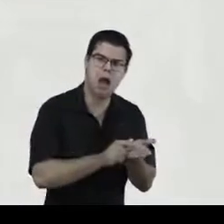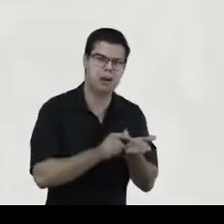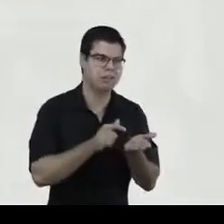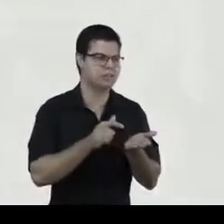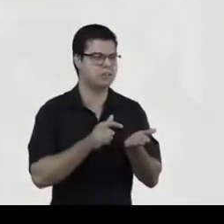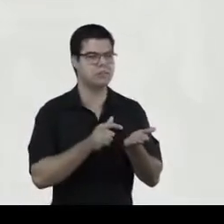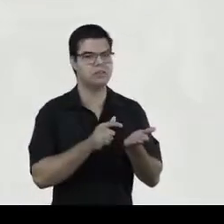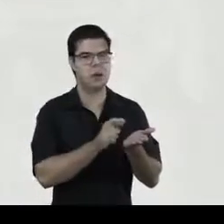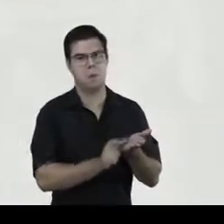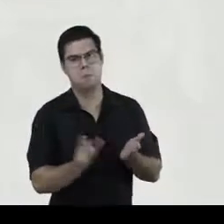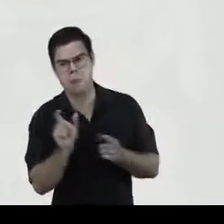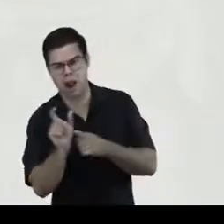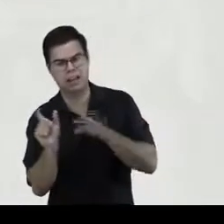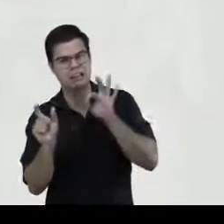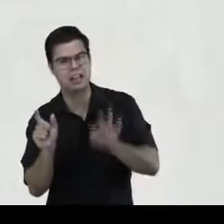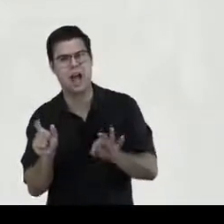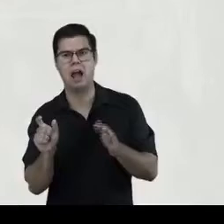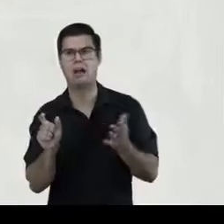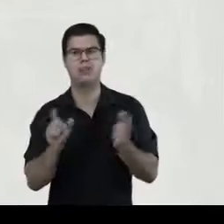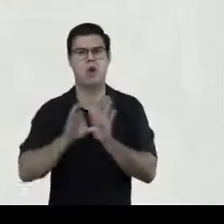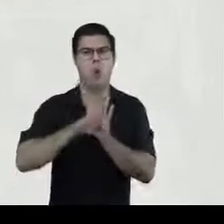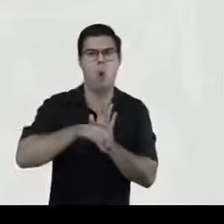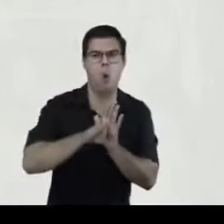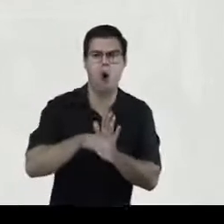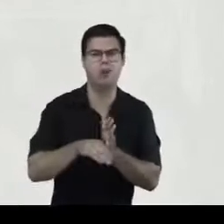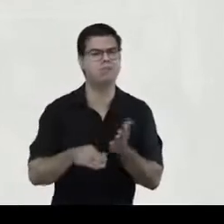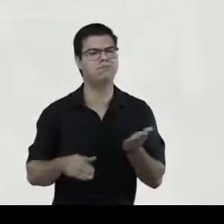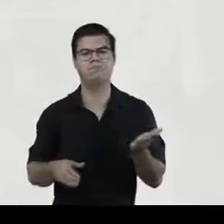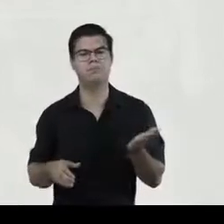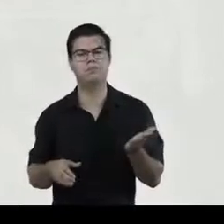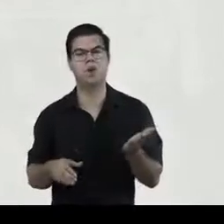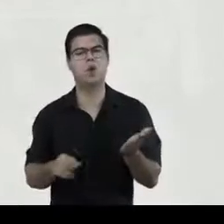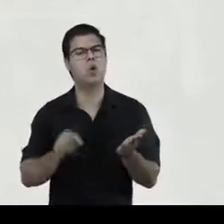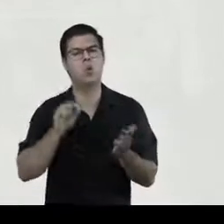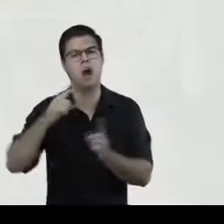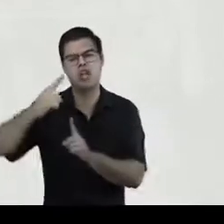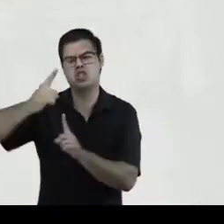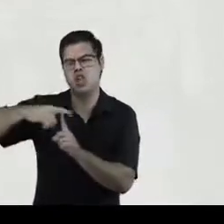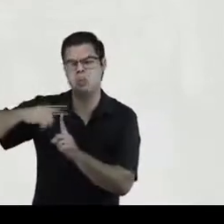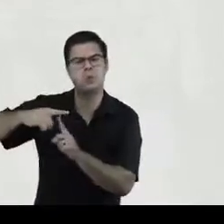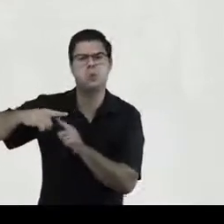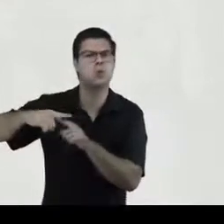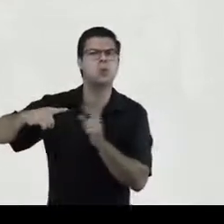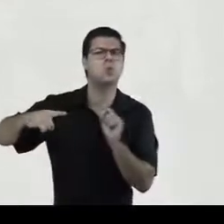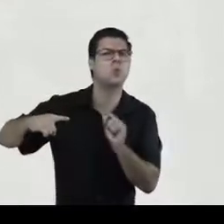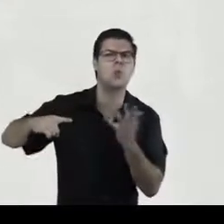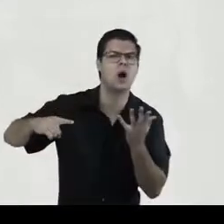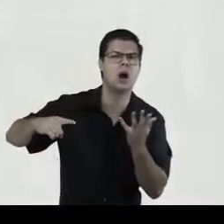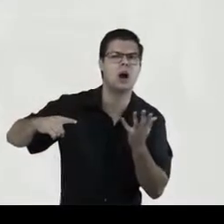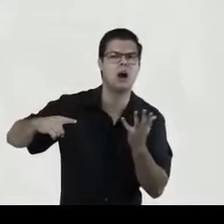Type ist. Wenn Sie sich ganz kurz